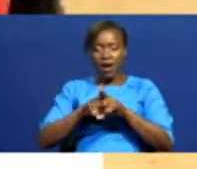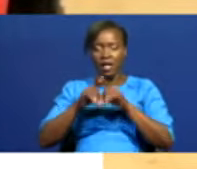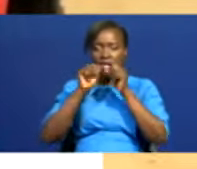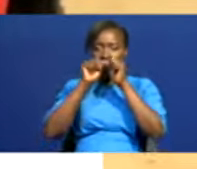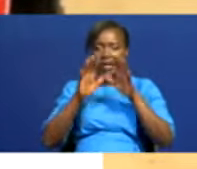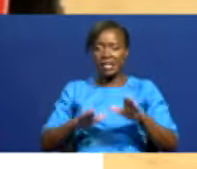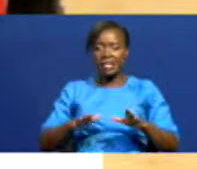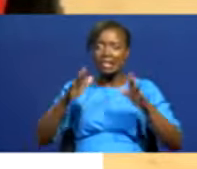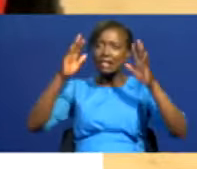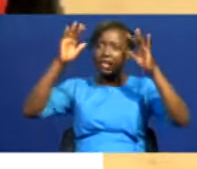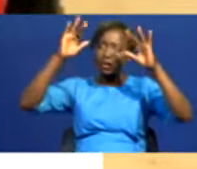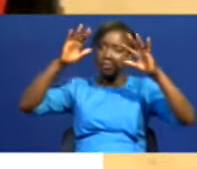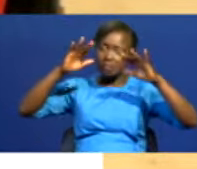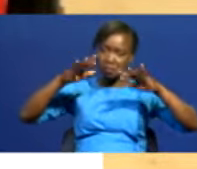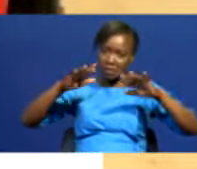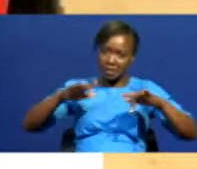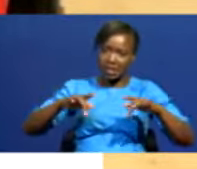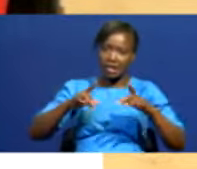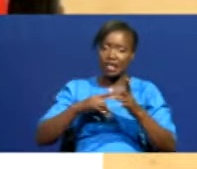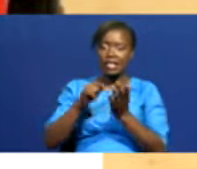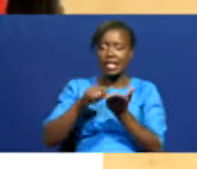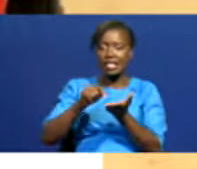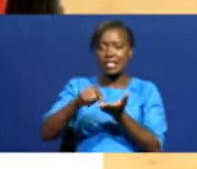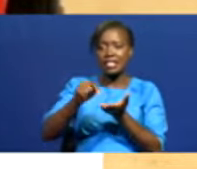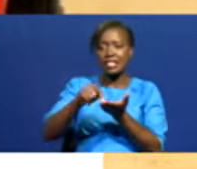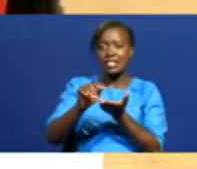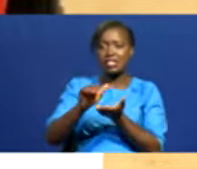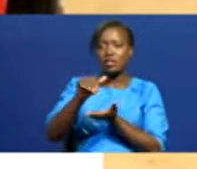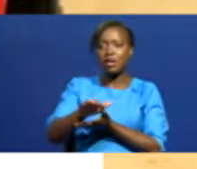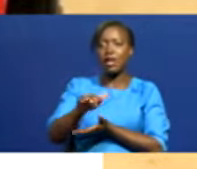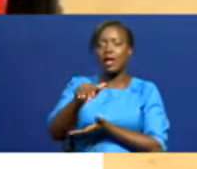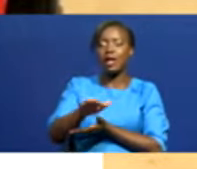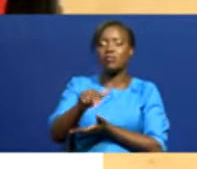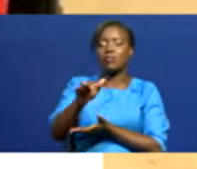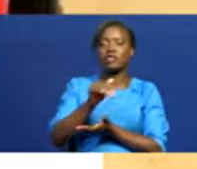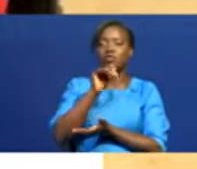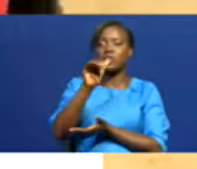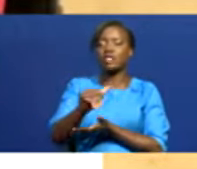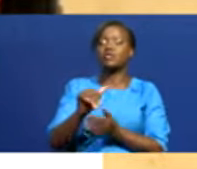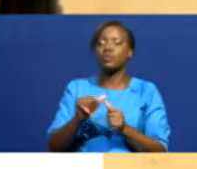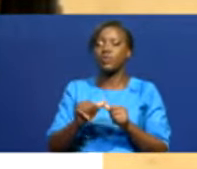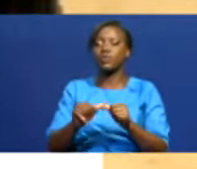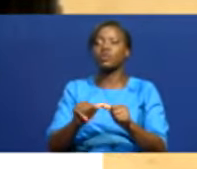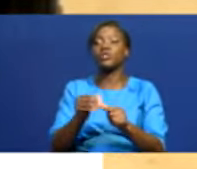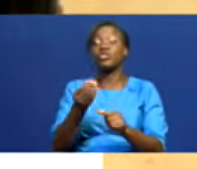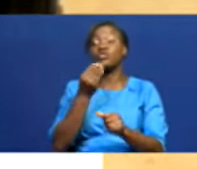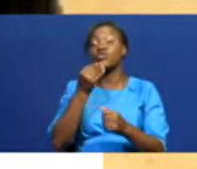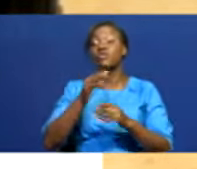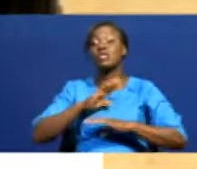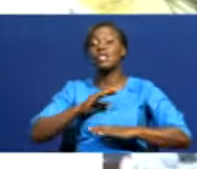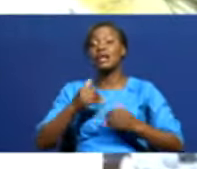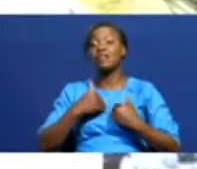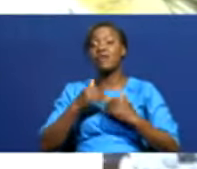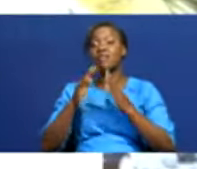mvua ikinyesha tutachukua hizo mbegu tuzipande ili tuzidi kuwa na chakula katika majumba yetu.